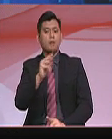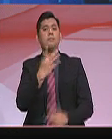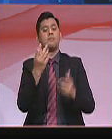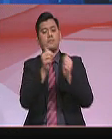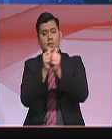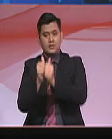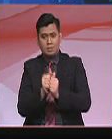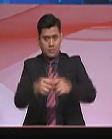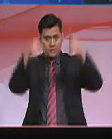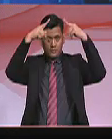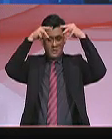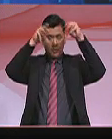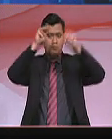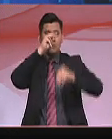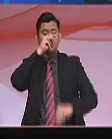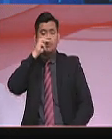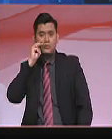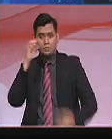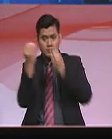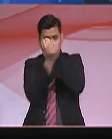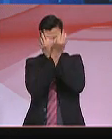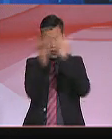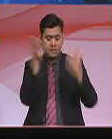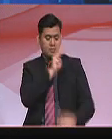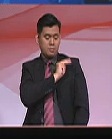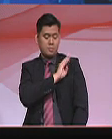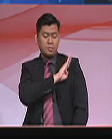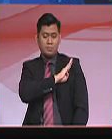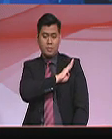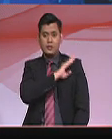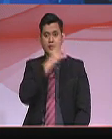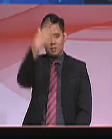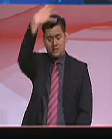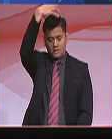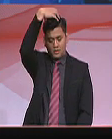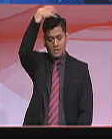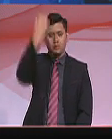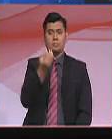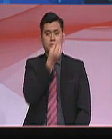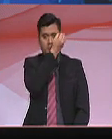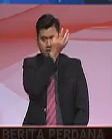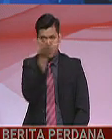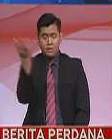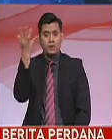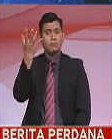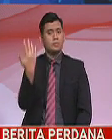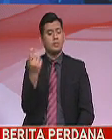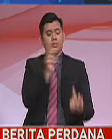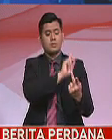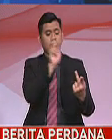Sri Muhyiddin Yassin. Menurut kenyataan Menteri Besar Selangor, Dato' Sri Amiruddin Syari, bagi penyelarasan